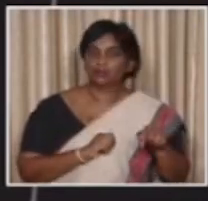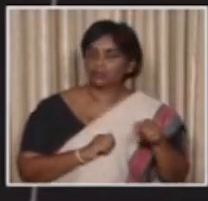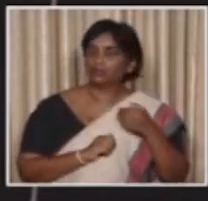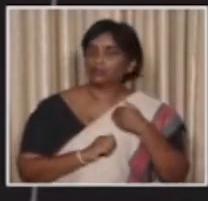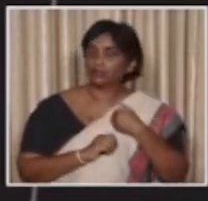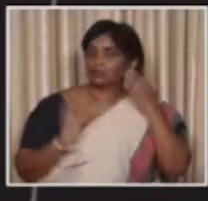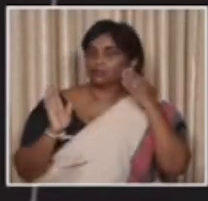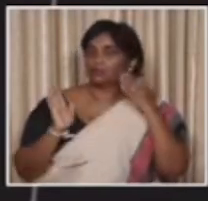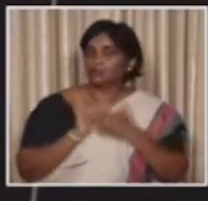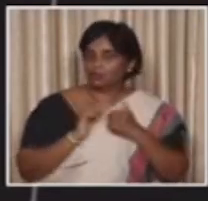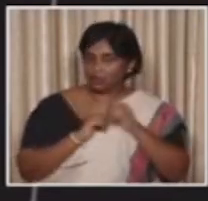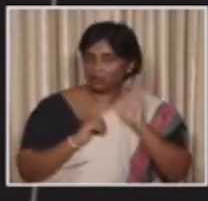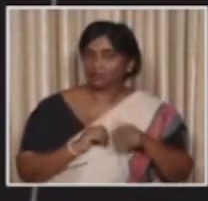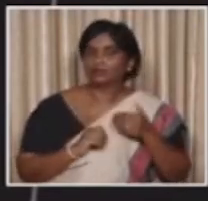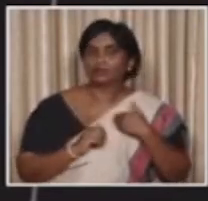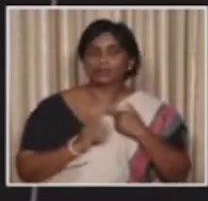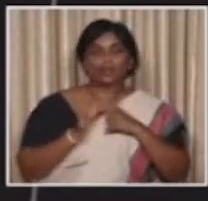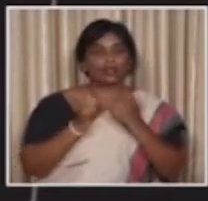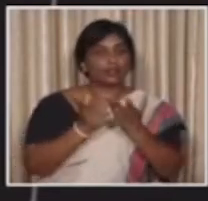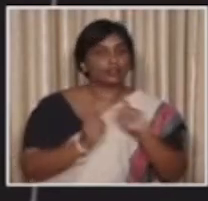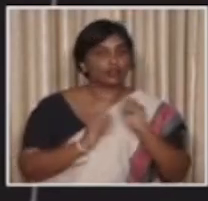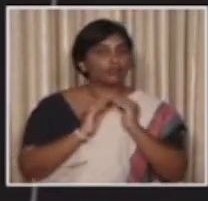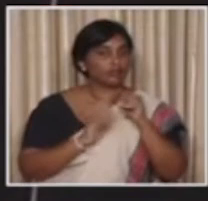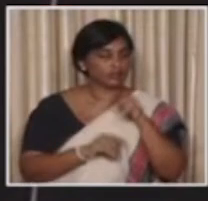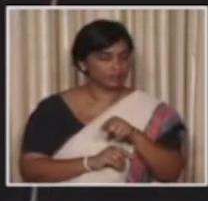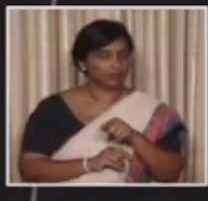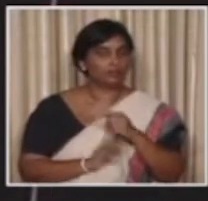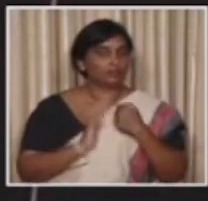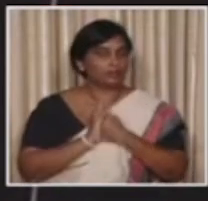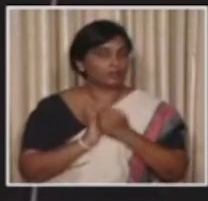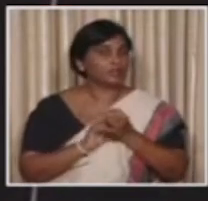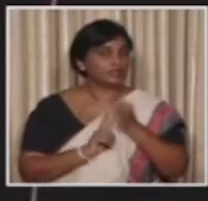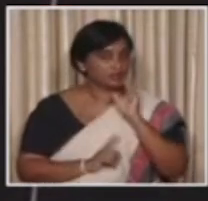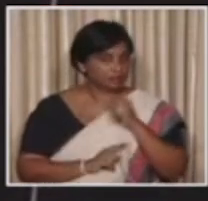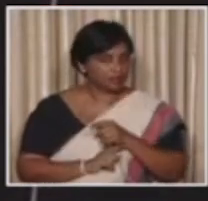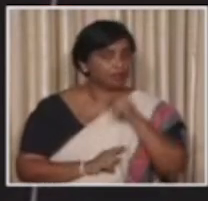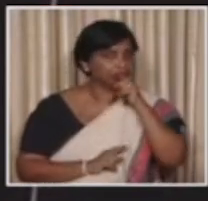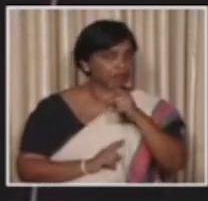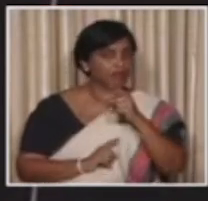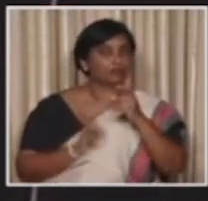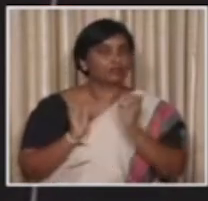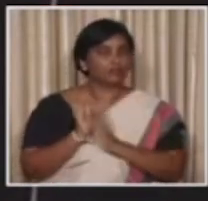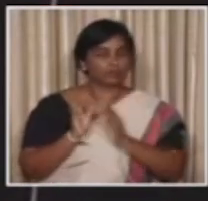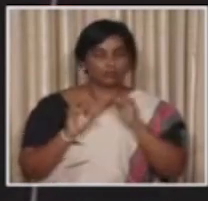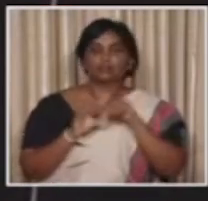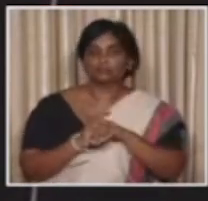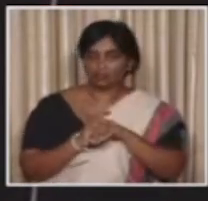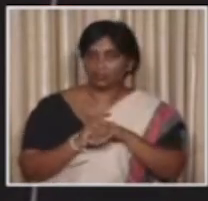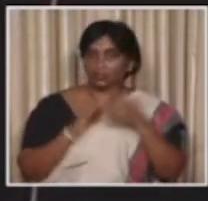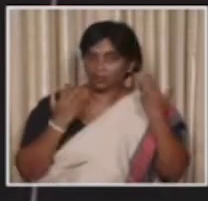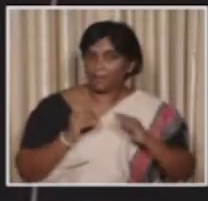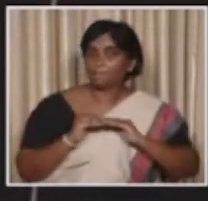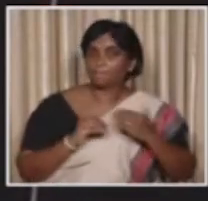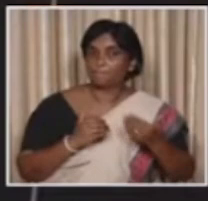මගේ අවධානය යොමු වෙනවා විගණකාධිපති කාර්යාලය පිළිබඳ. අතිගරු ජනාධිපතිතුමනි ඔබතුමා ආංශික කාරක සභාවට අපි පත් කරාට